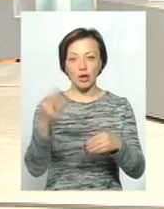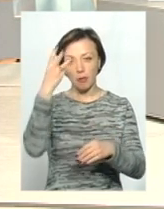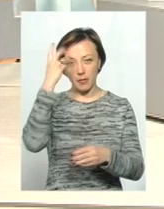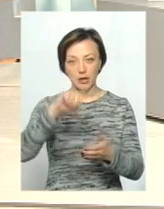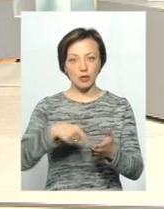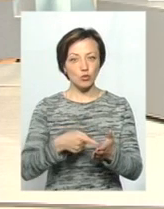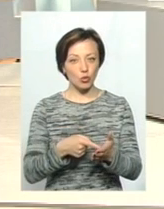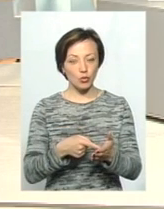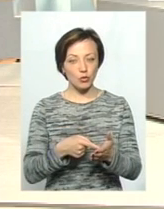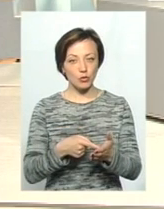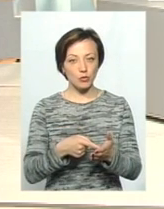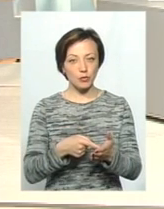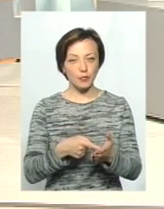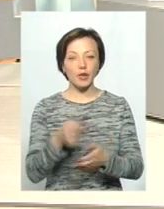Хмельницького